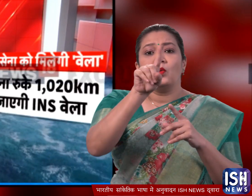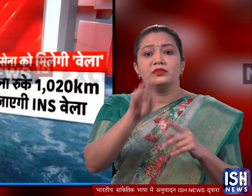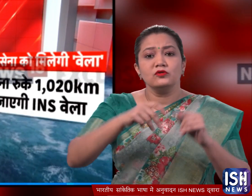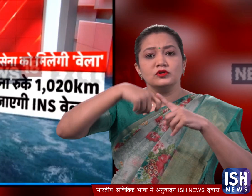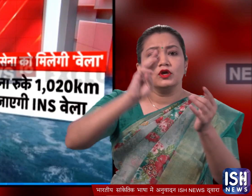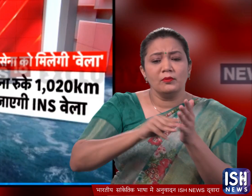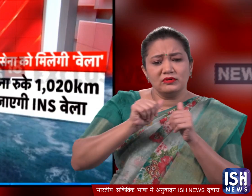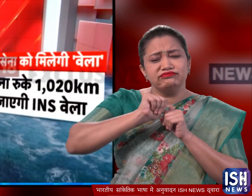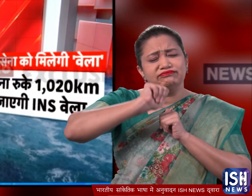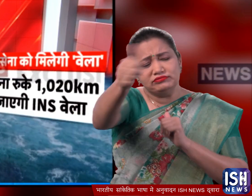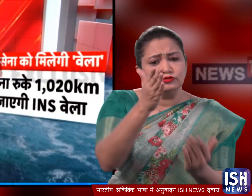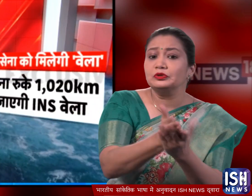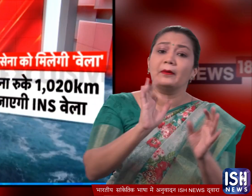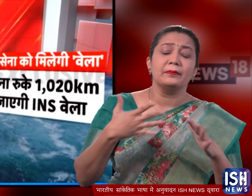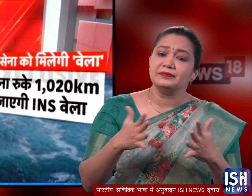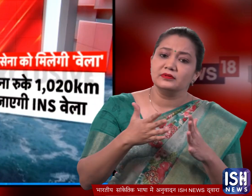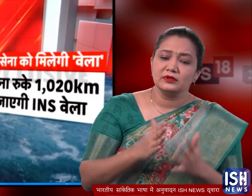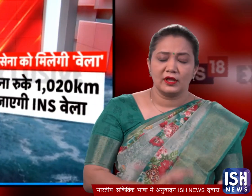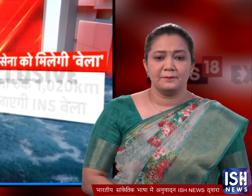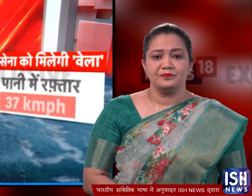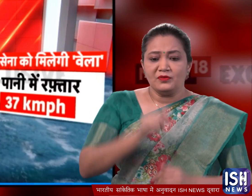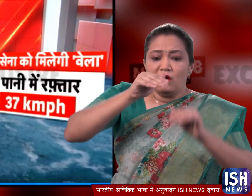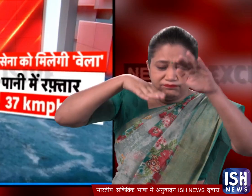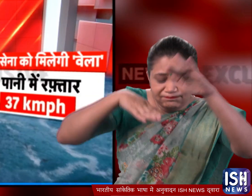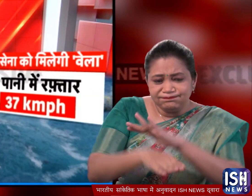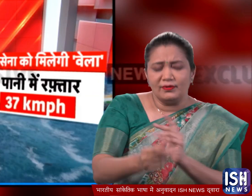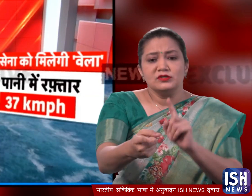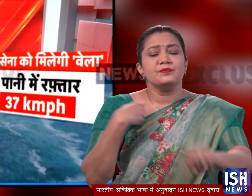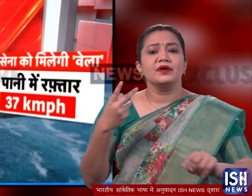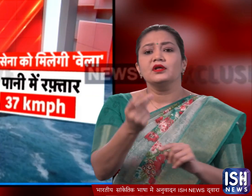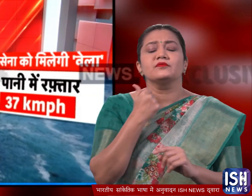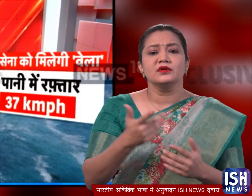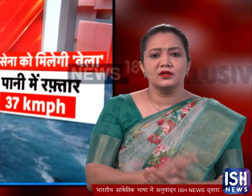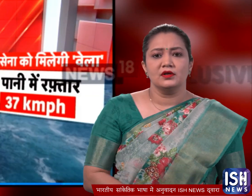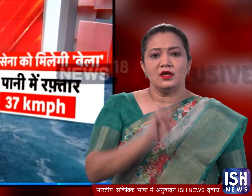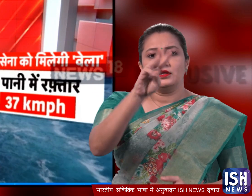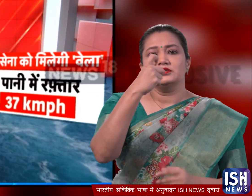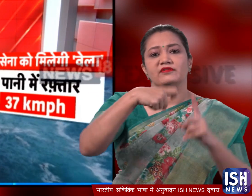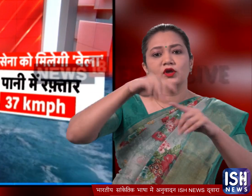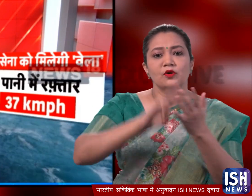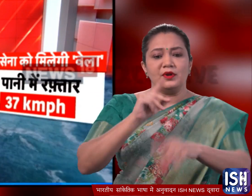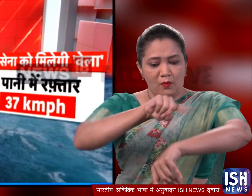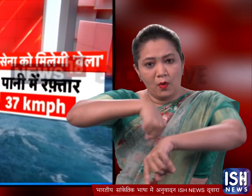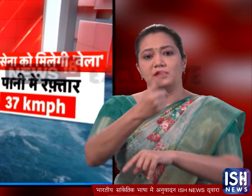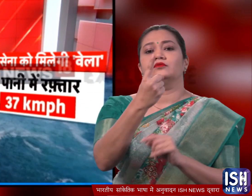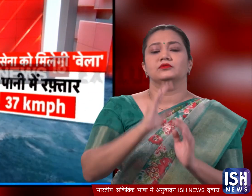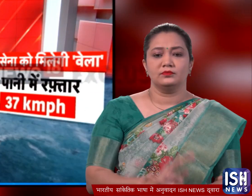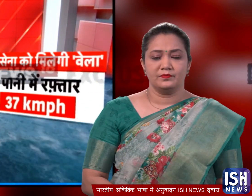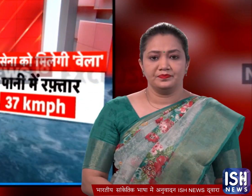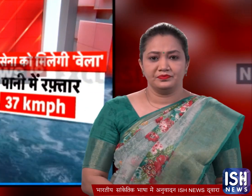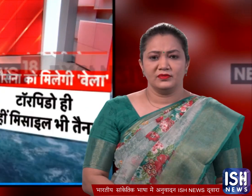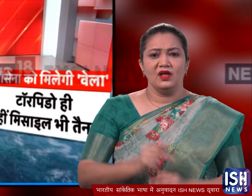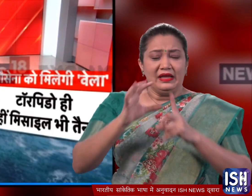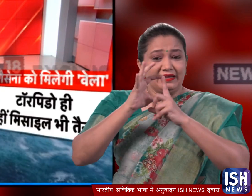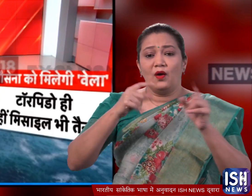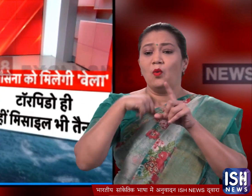से ज्यादा की दूरी तय कर सकती है। पानी के नीचे रहते हुए इसकी रफ्तार 37 किलोमीटर प्रति घंटा से ज्यादा रह सकती है। दुश्मन के